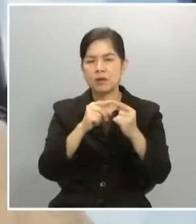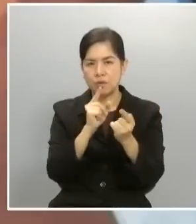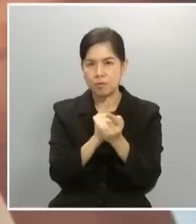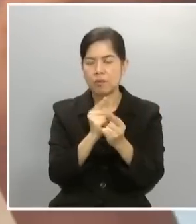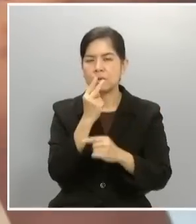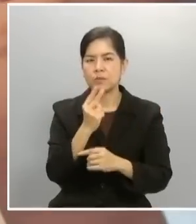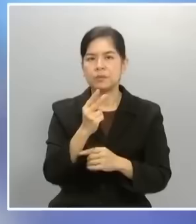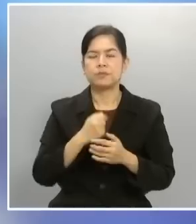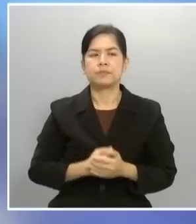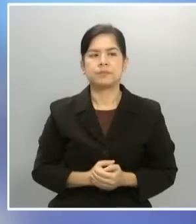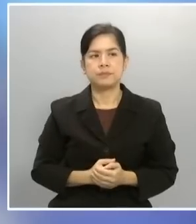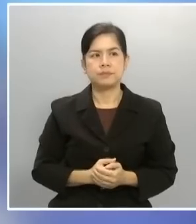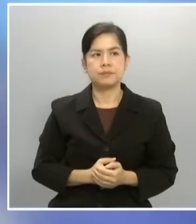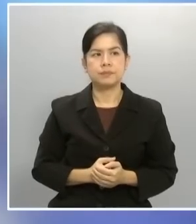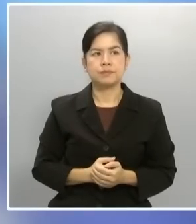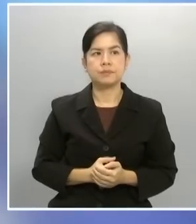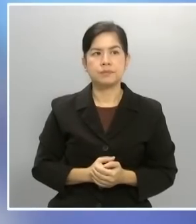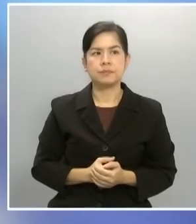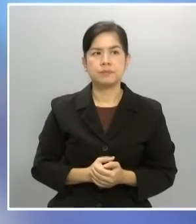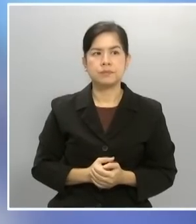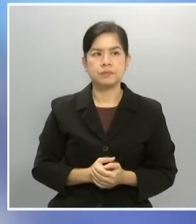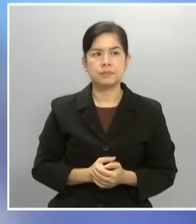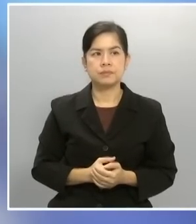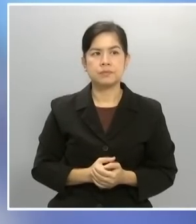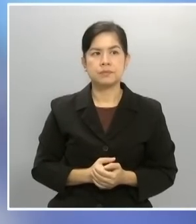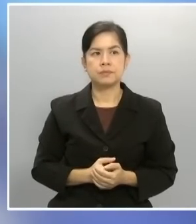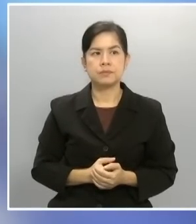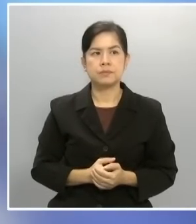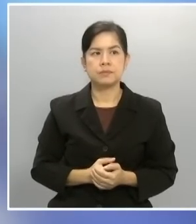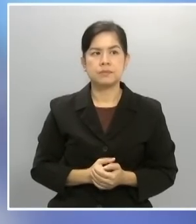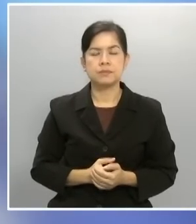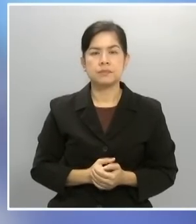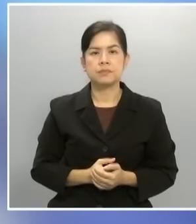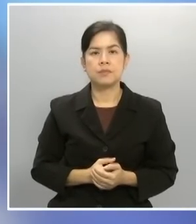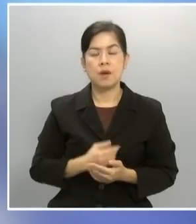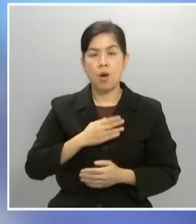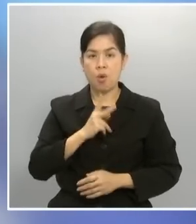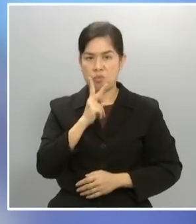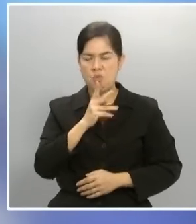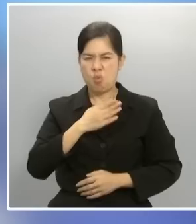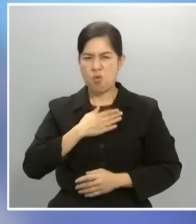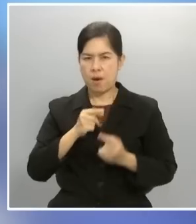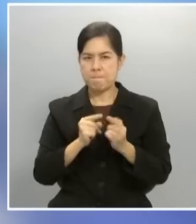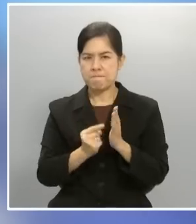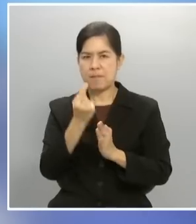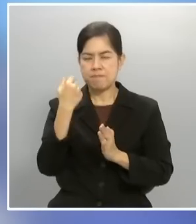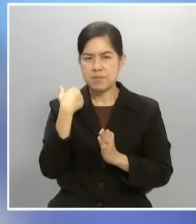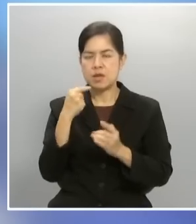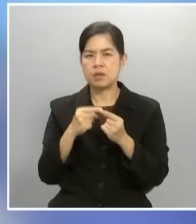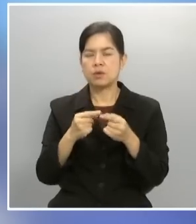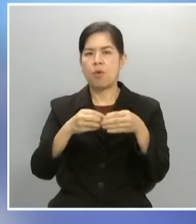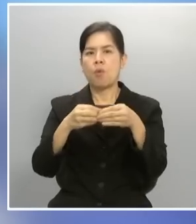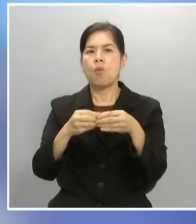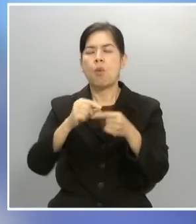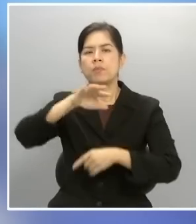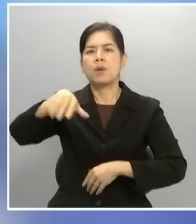อ่ะลองดูนะครับนี่ฮะกูกลับมาเดินเมื่อไหร่พวกมึงเตรียมใจชิป